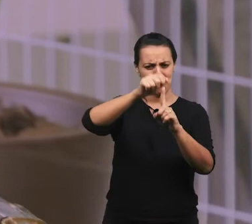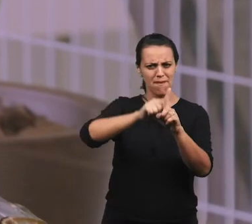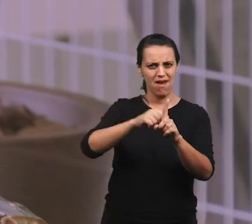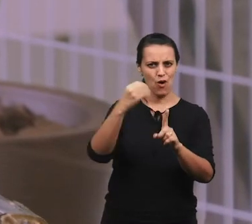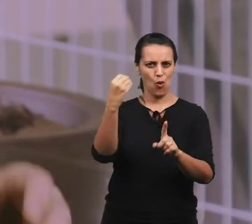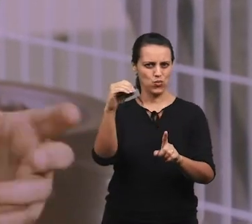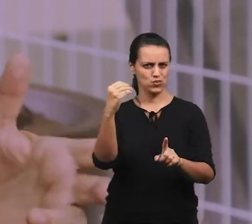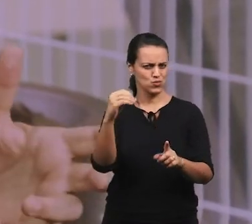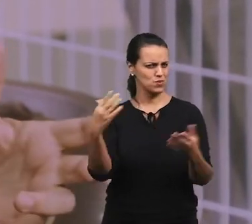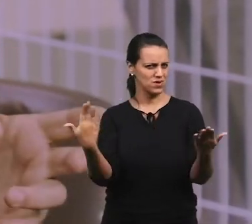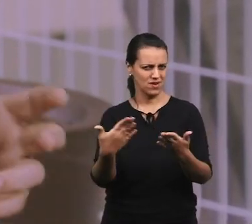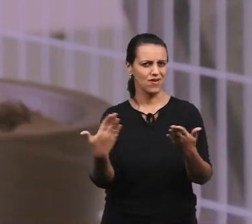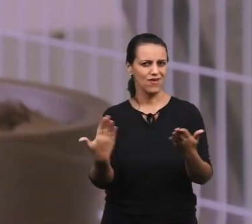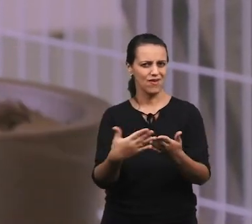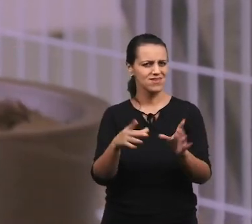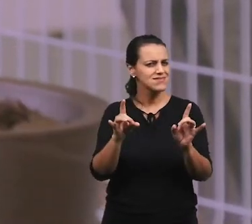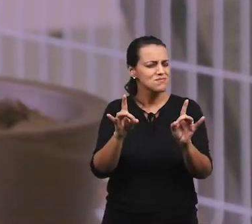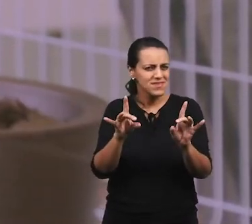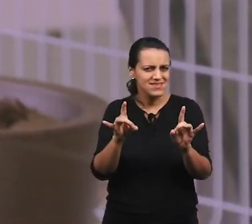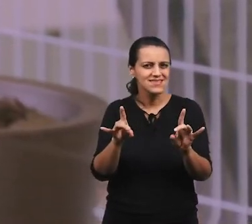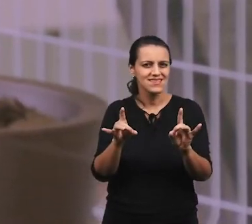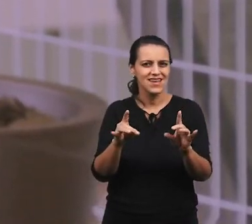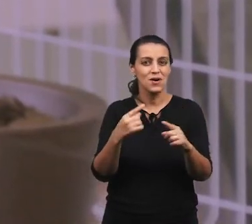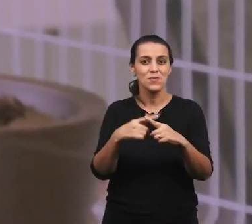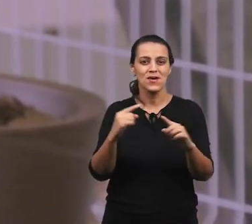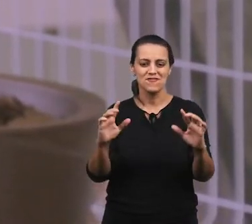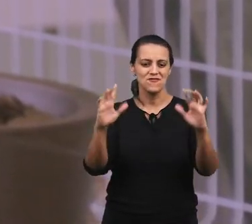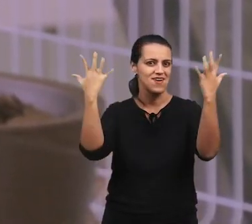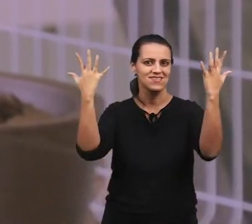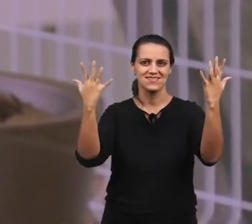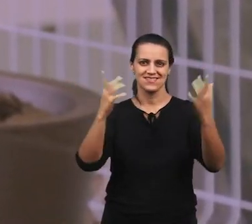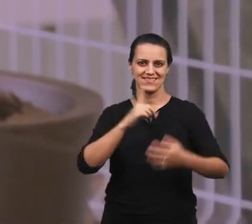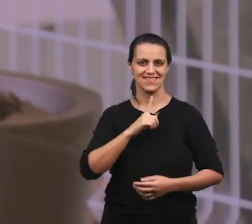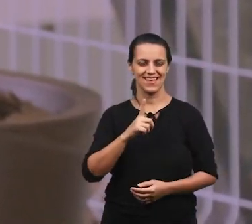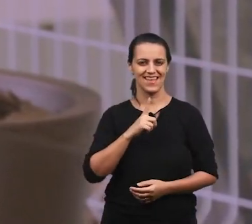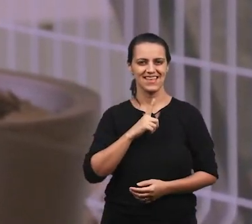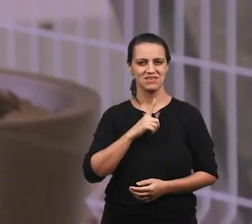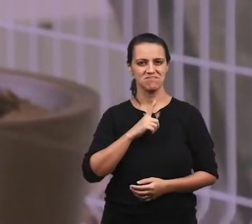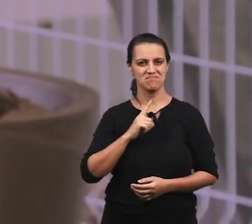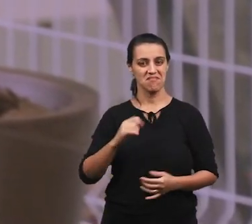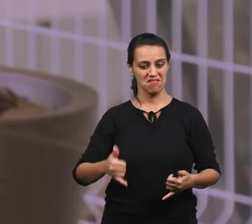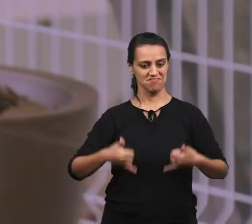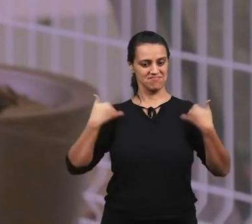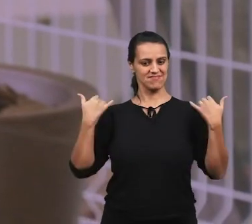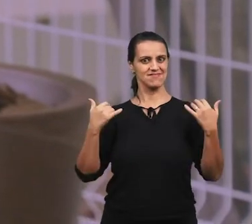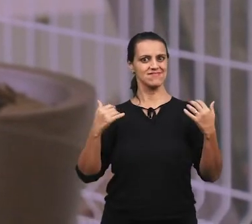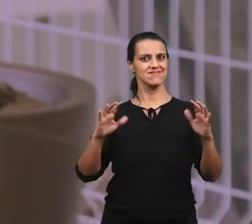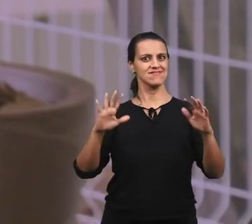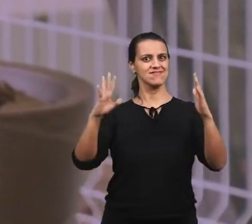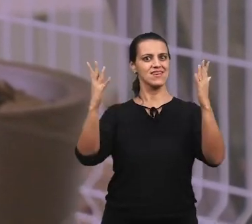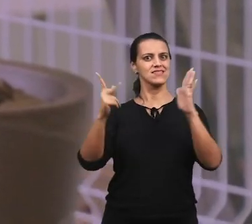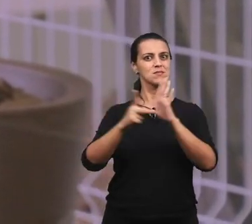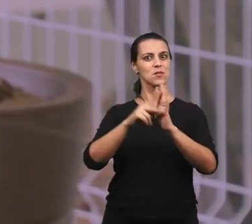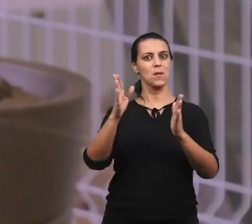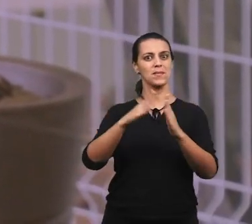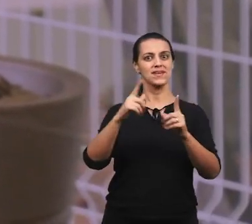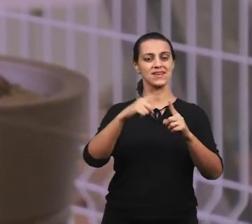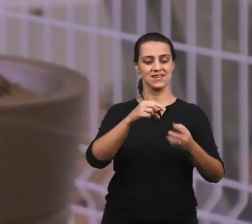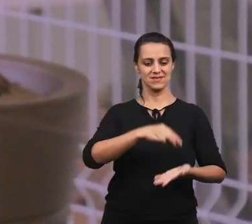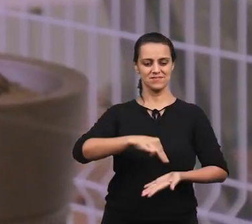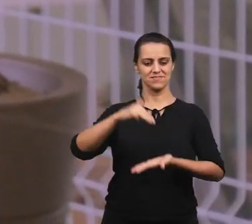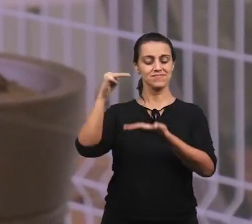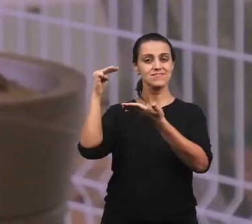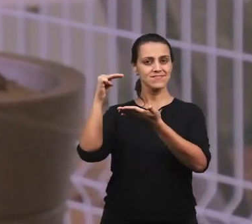Напоминаем, что месяц октябрь для нас – это особенный месяц. Это месяц празднования. Мы празднуем